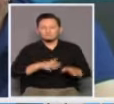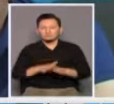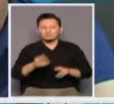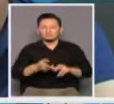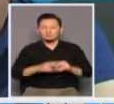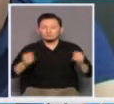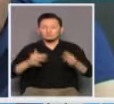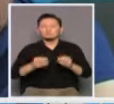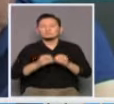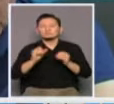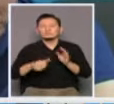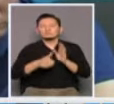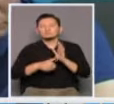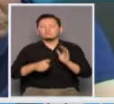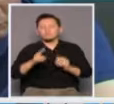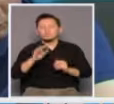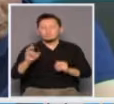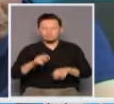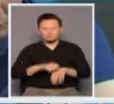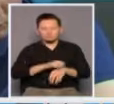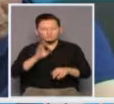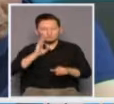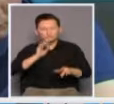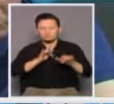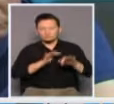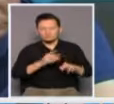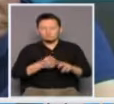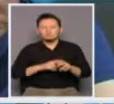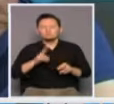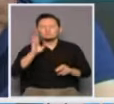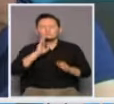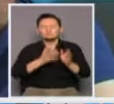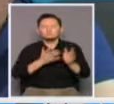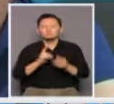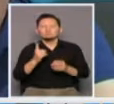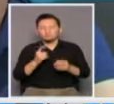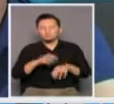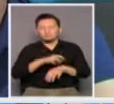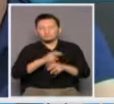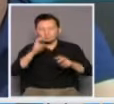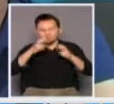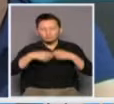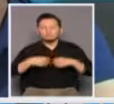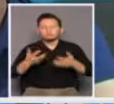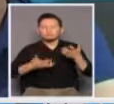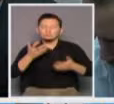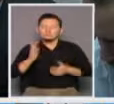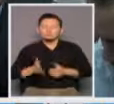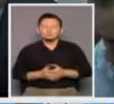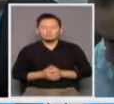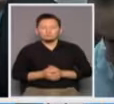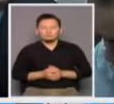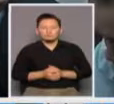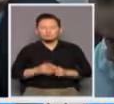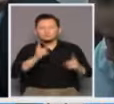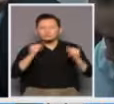күні 10600 куб су беріп отырмыз. Ендігі Құлсары қаласына қандай мақсатта судың жетіспейтіндігін комиссиямен анықтайтын боламыз.